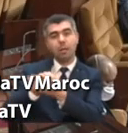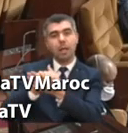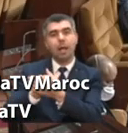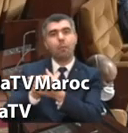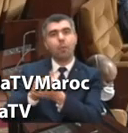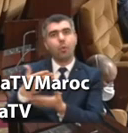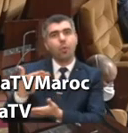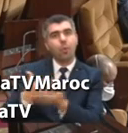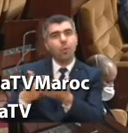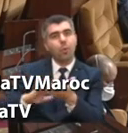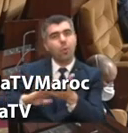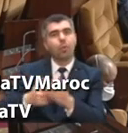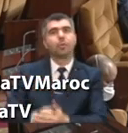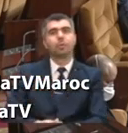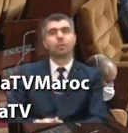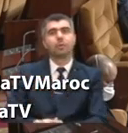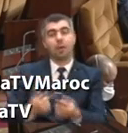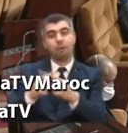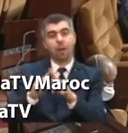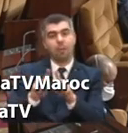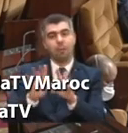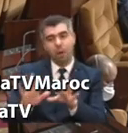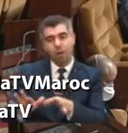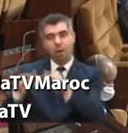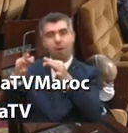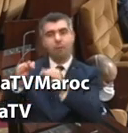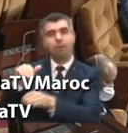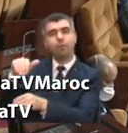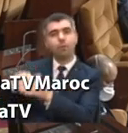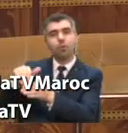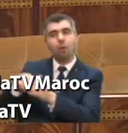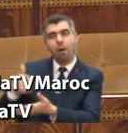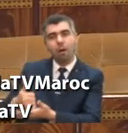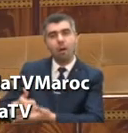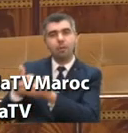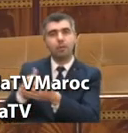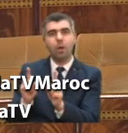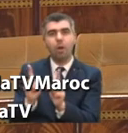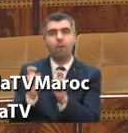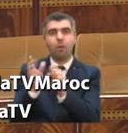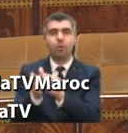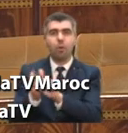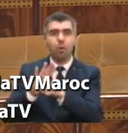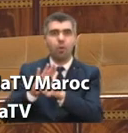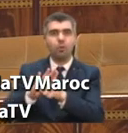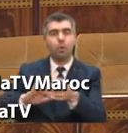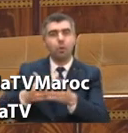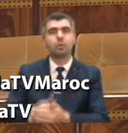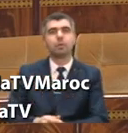الصادقة المتمثلة في إحداث صندوق خاص بجائحة كورونا لمواجهة هذه الجائحة